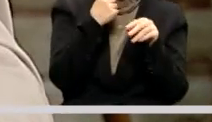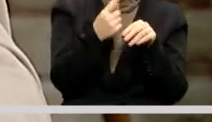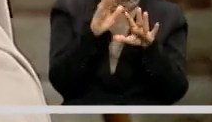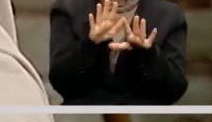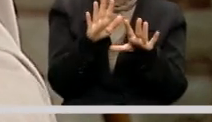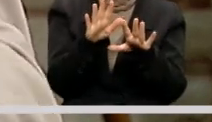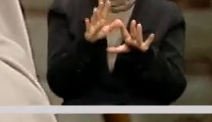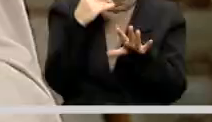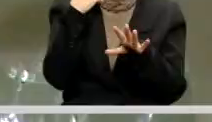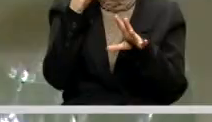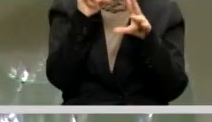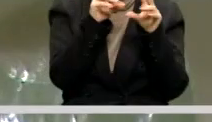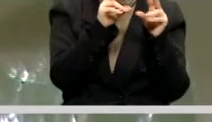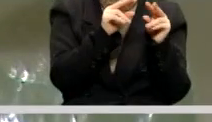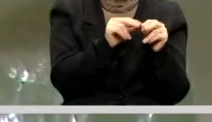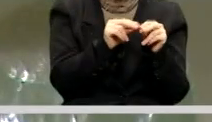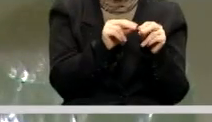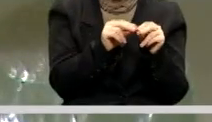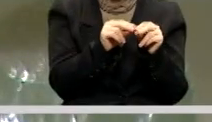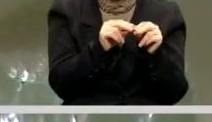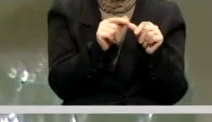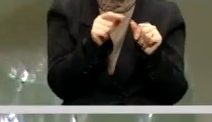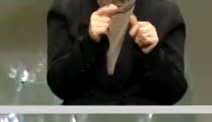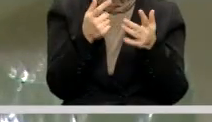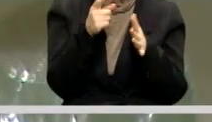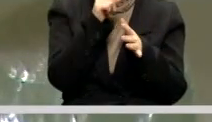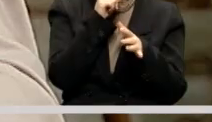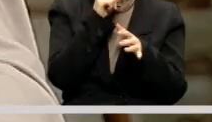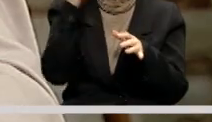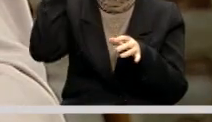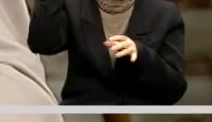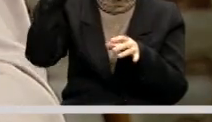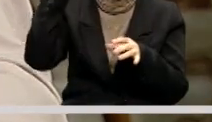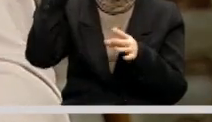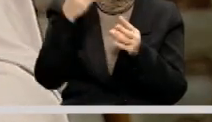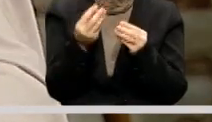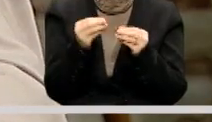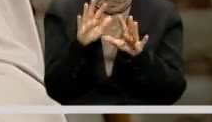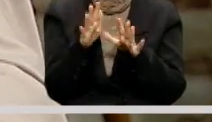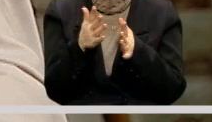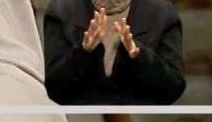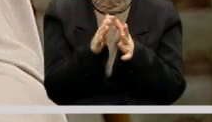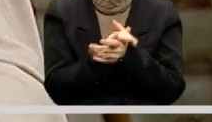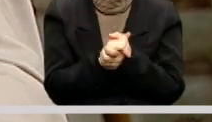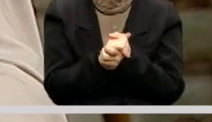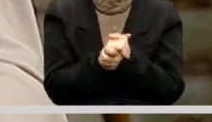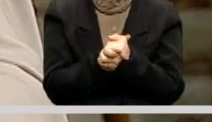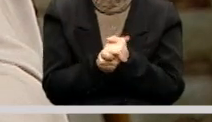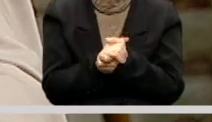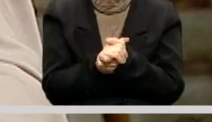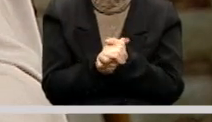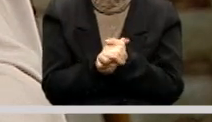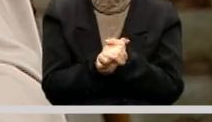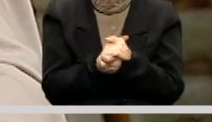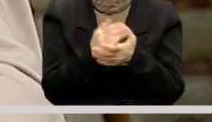Evet. Uyuyor ama uyumadığını mı? Yanlış algılanması, uykunun yanlış algılanması olarak değerlendirebiliriz. Farklıymış bu da.